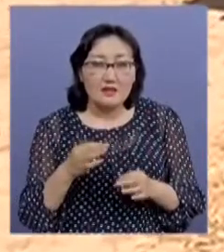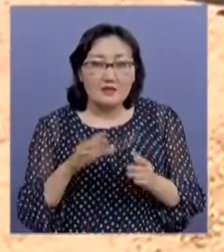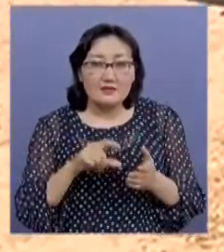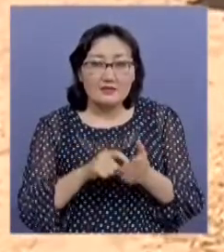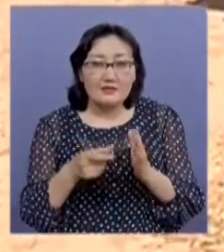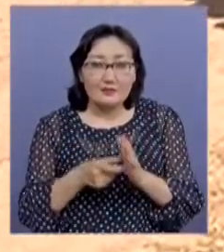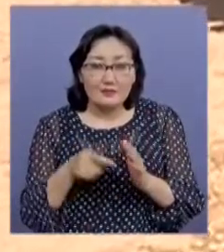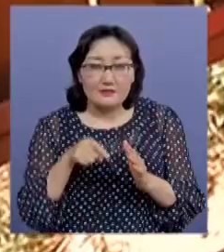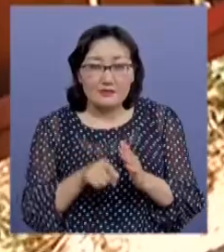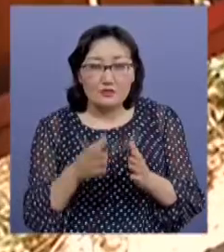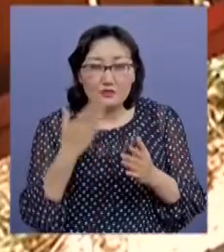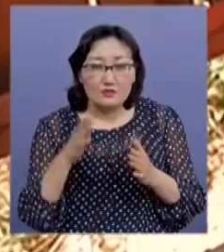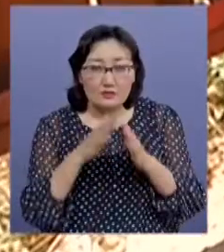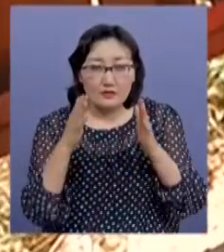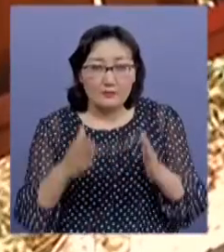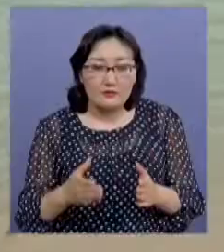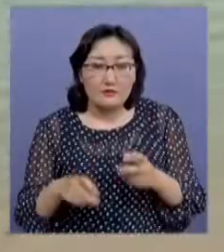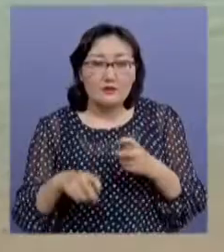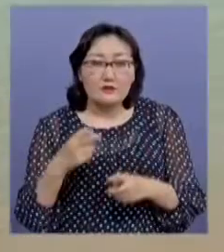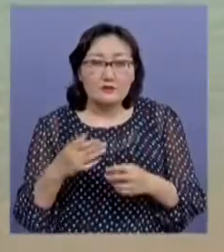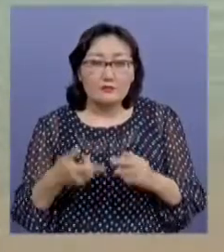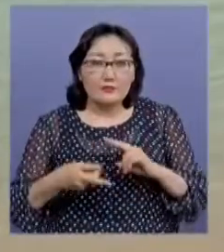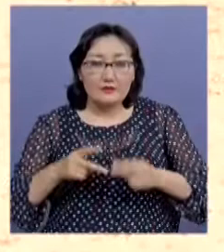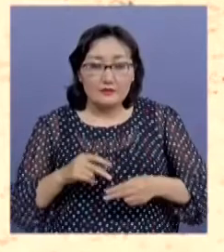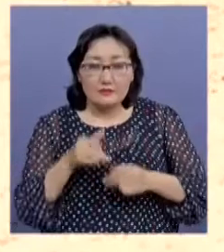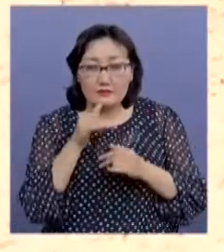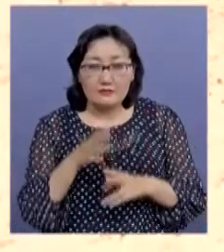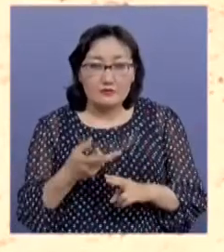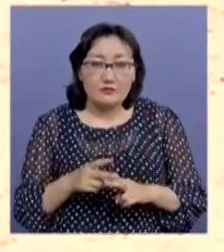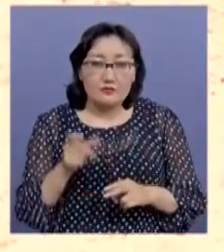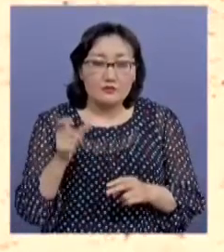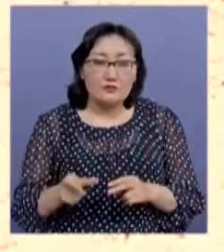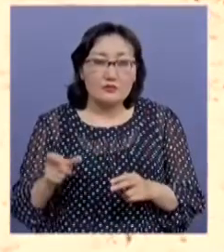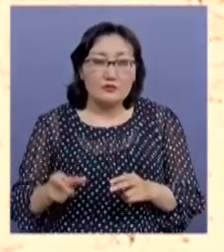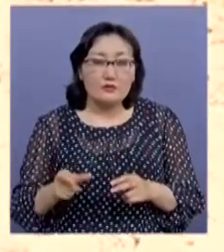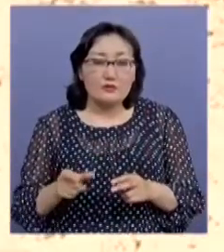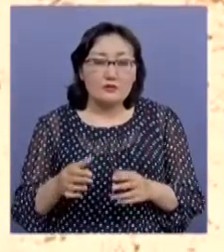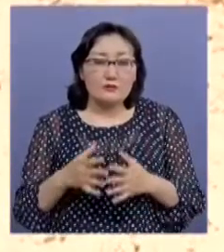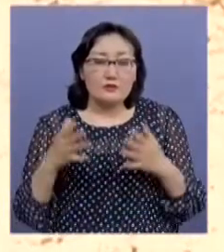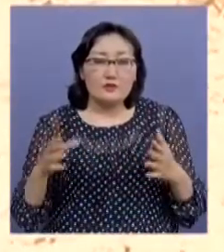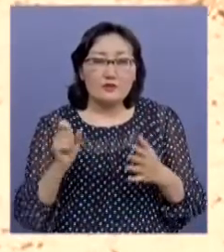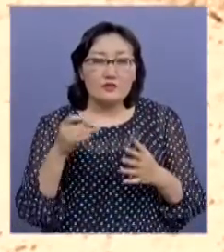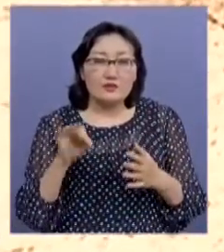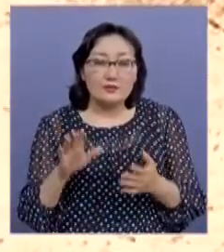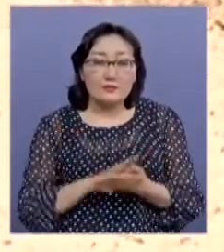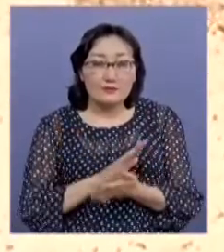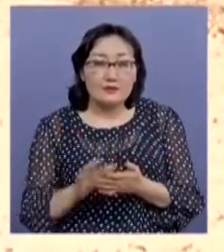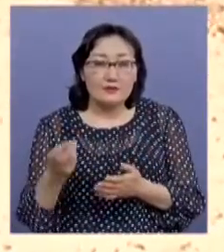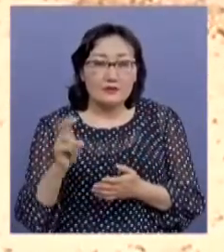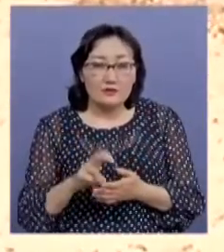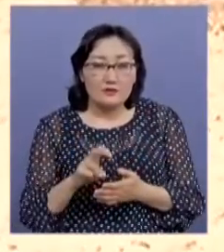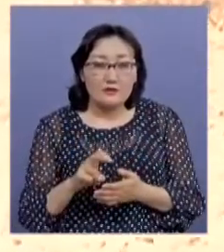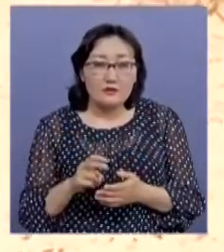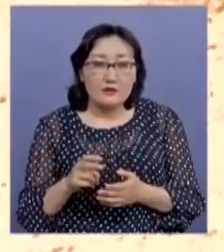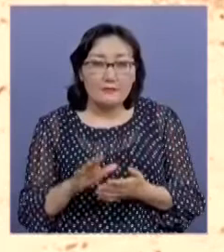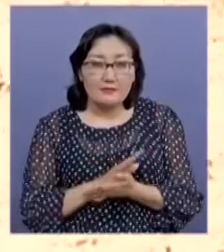нету. Вот кабинки все разрушены, переодеться практически нет. Плюс большой, что Сайран бесплатная,